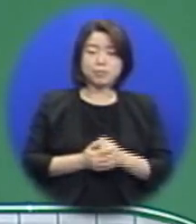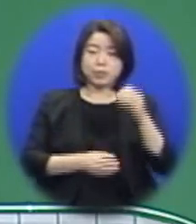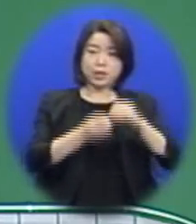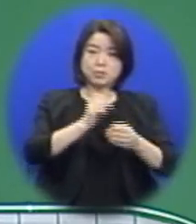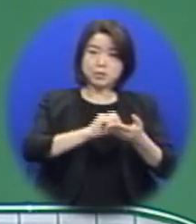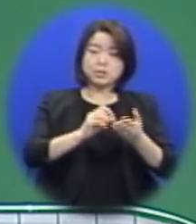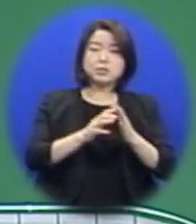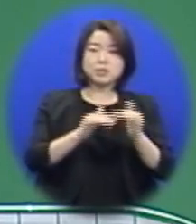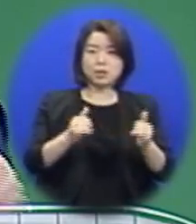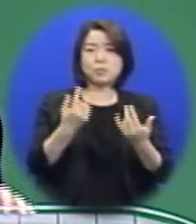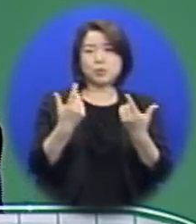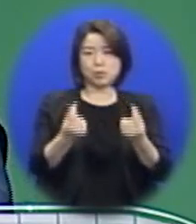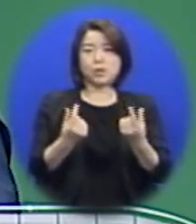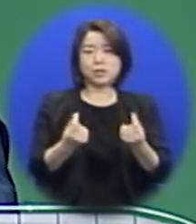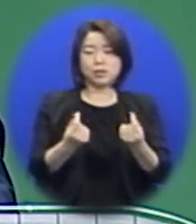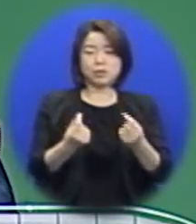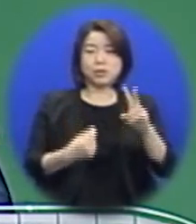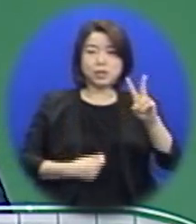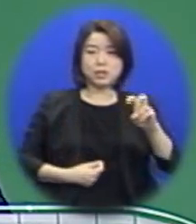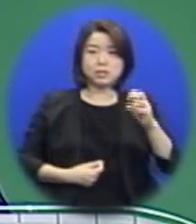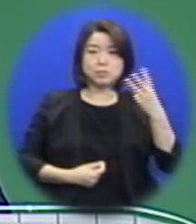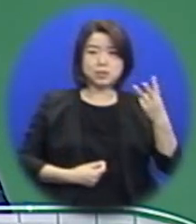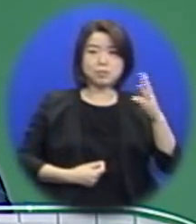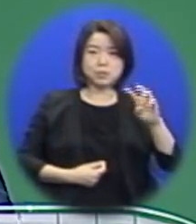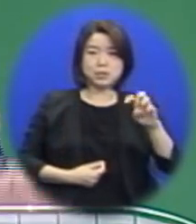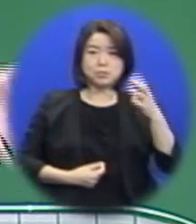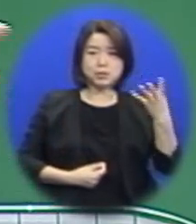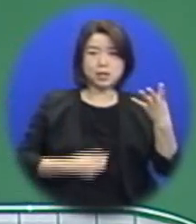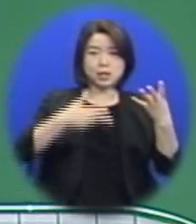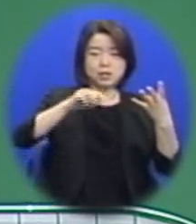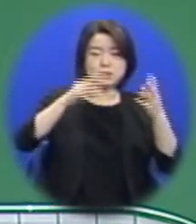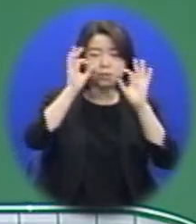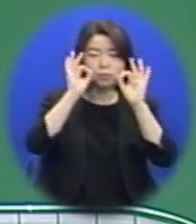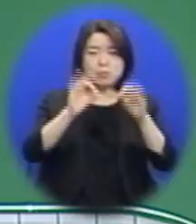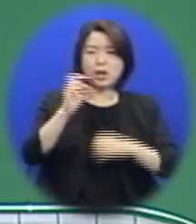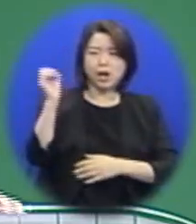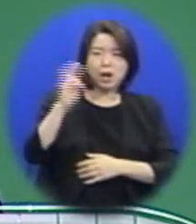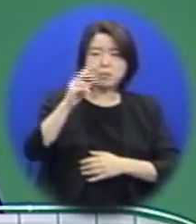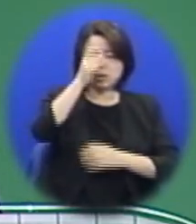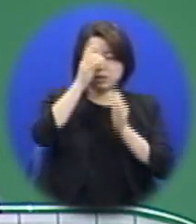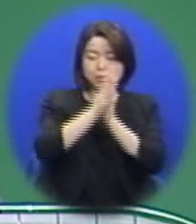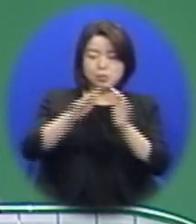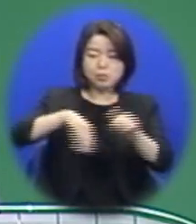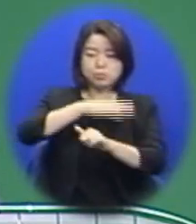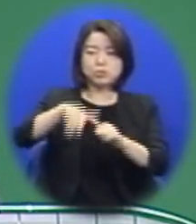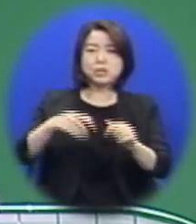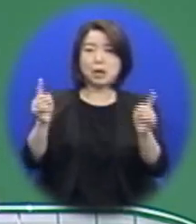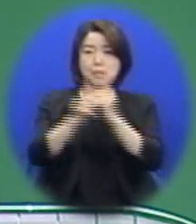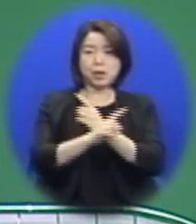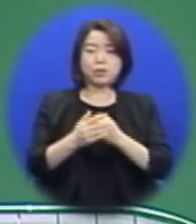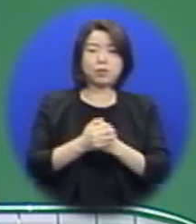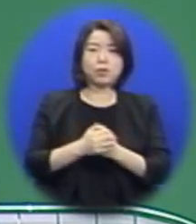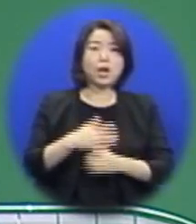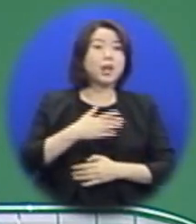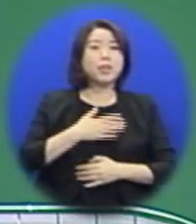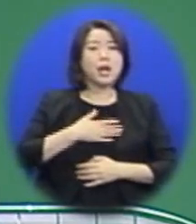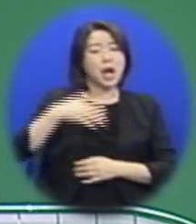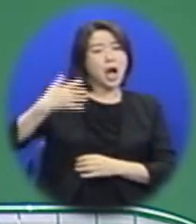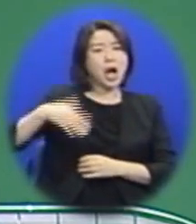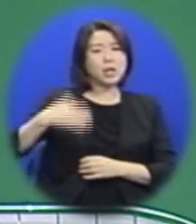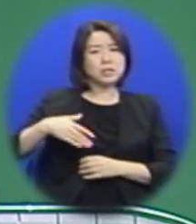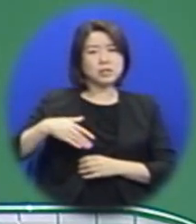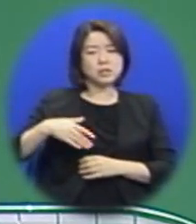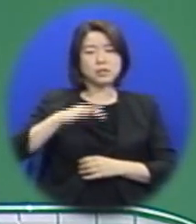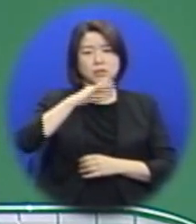시편 기자도 그랬습니다. 23절, 24절을 보면 갑자기 또 기도 분위기가 달라집니다. 나는 아직 한창